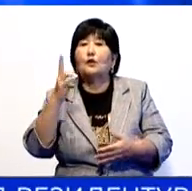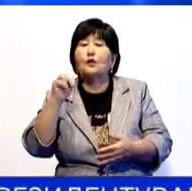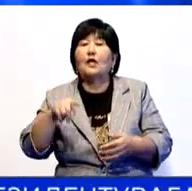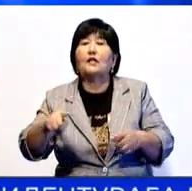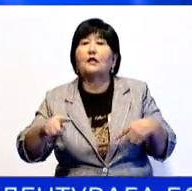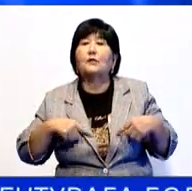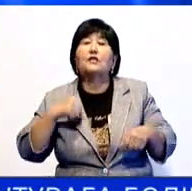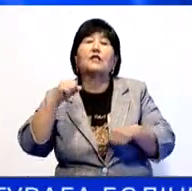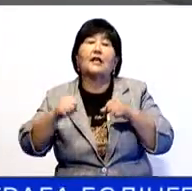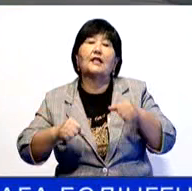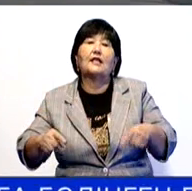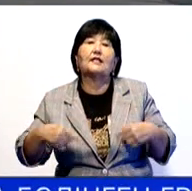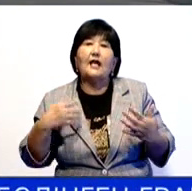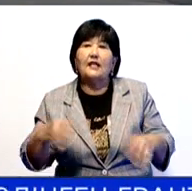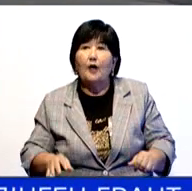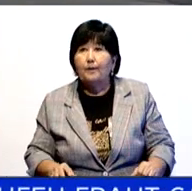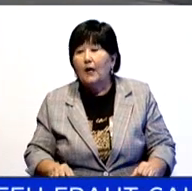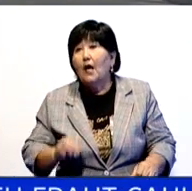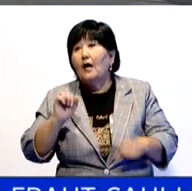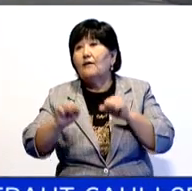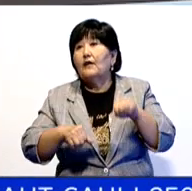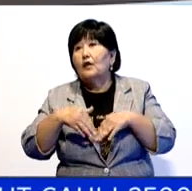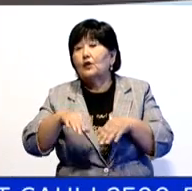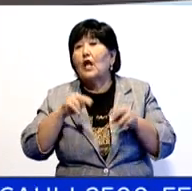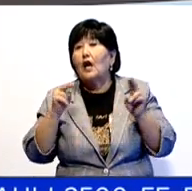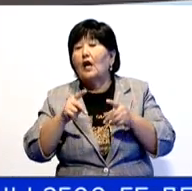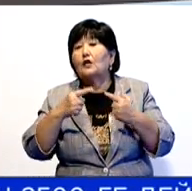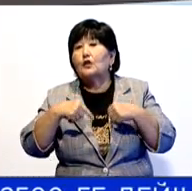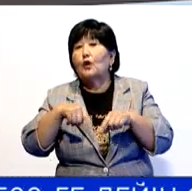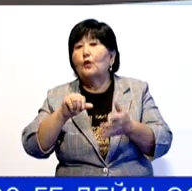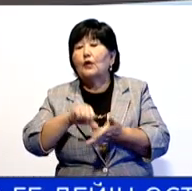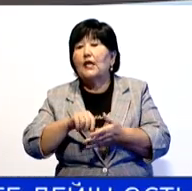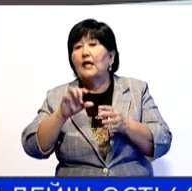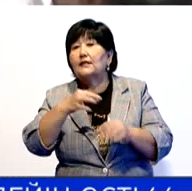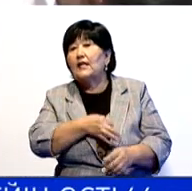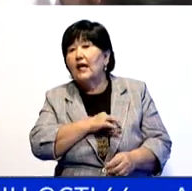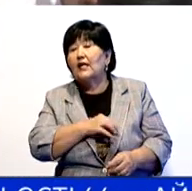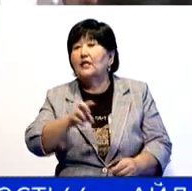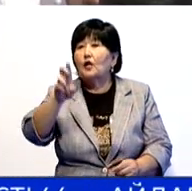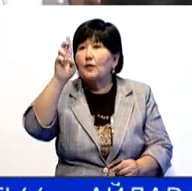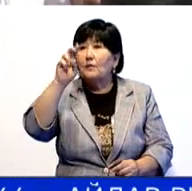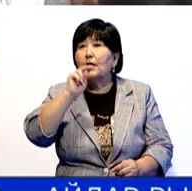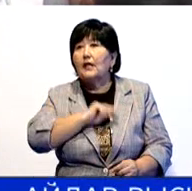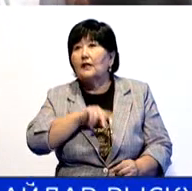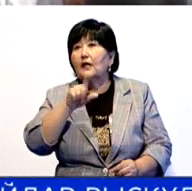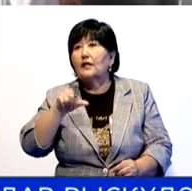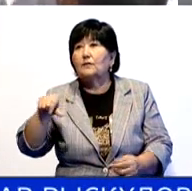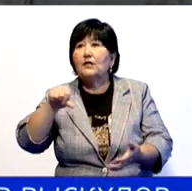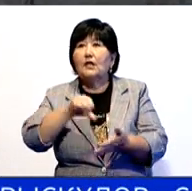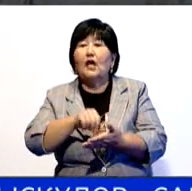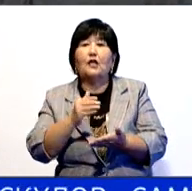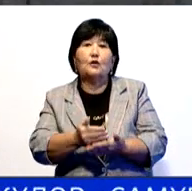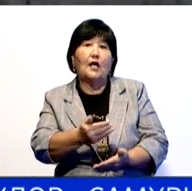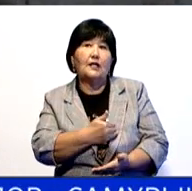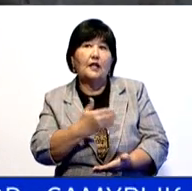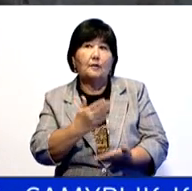межені еңсерді. Велошеруге қадағалаушы орган өкілдерімен бірге заңгерлер, мемлекеттік мекеме қызметкерлері де қатысуға ниет